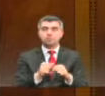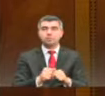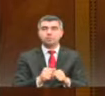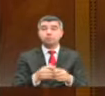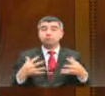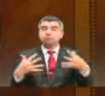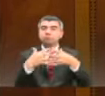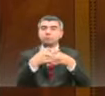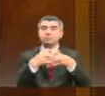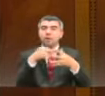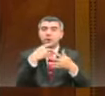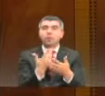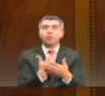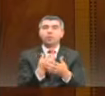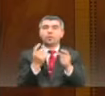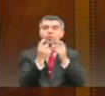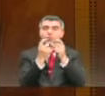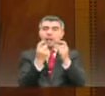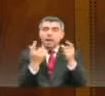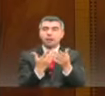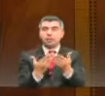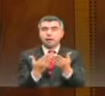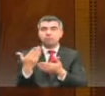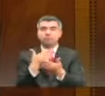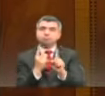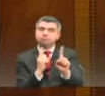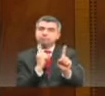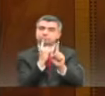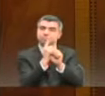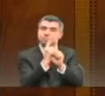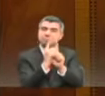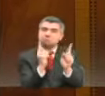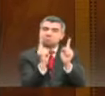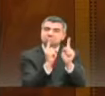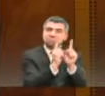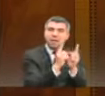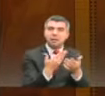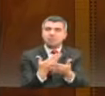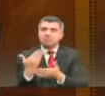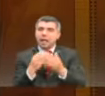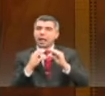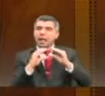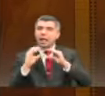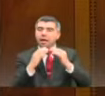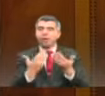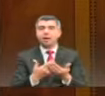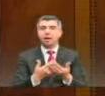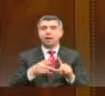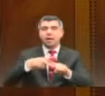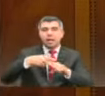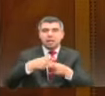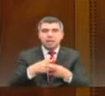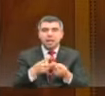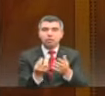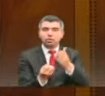القطاع الخاص في التقييم وفي المفاوضات الخاصة بعقد اتفاقيات جديدة، تفعيل مقتضيات حماية الصناعة الناشئة